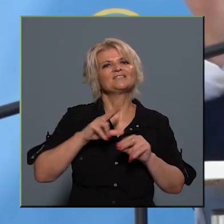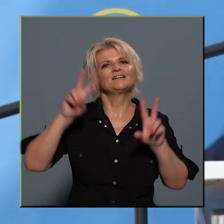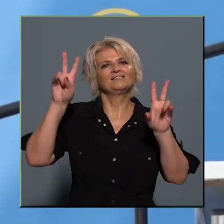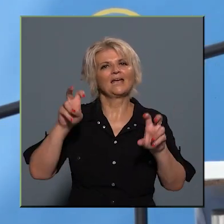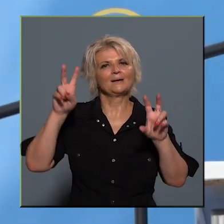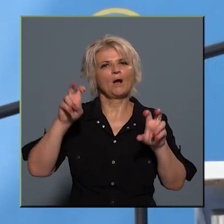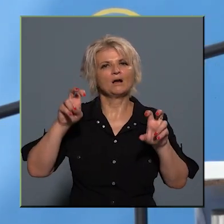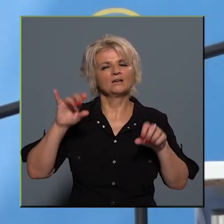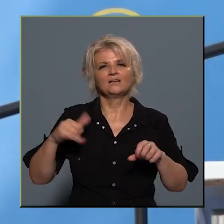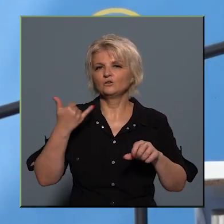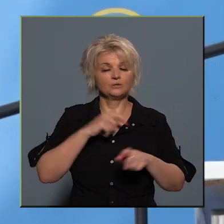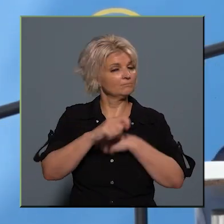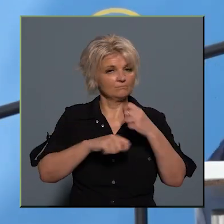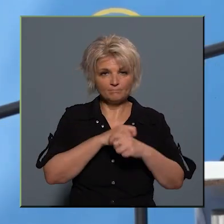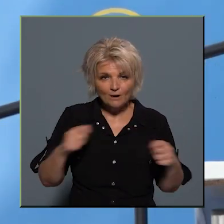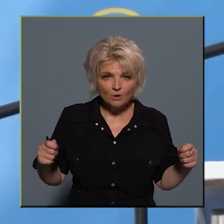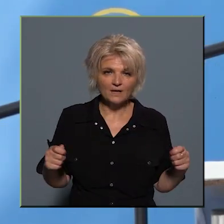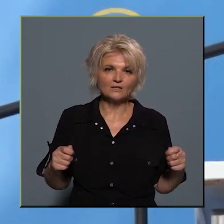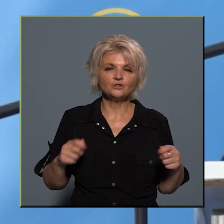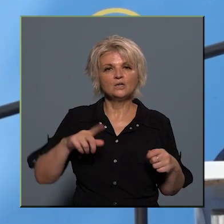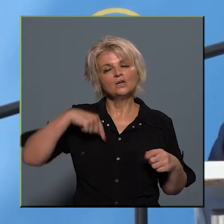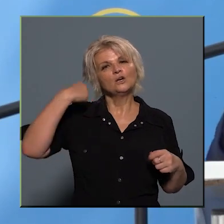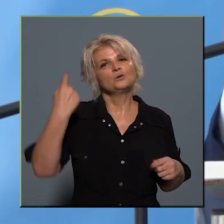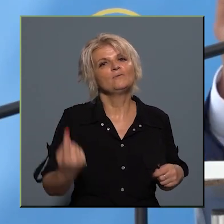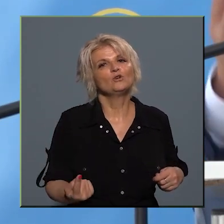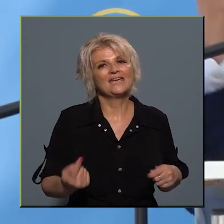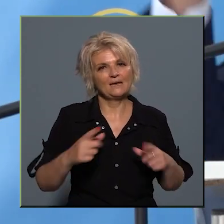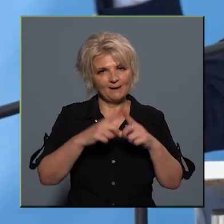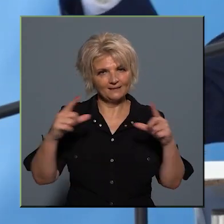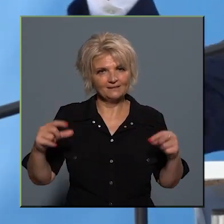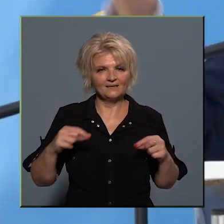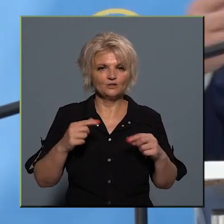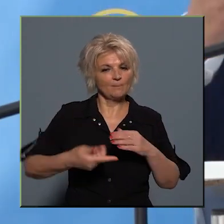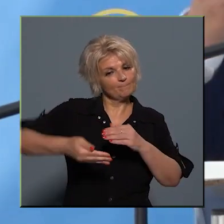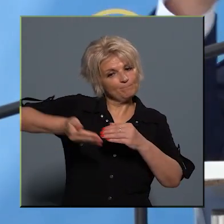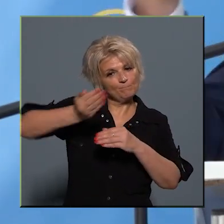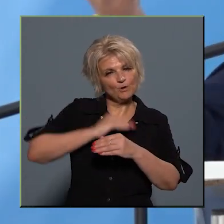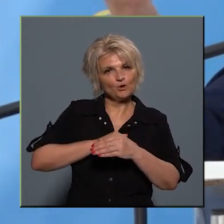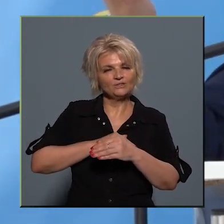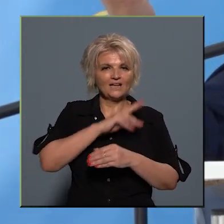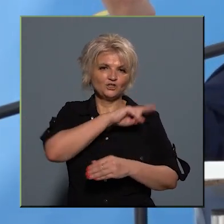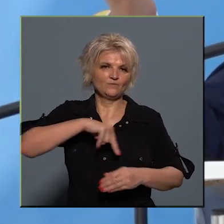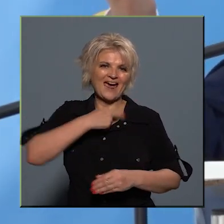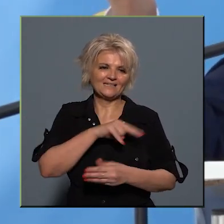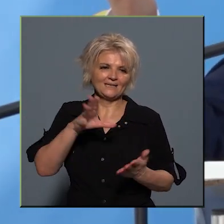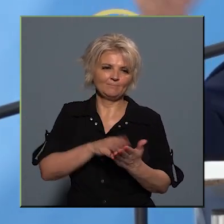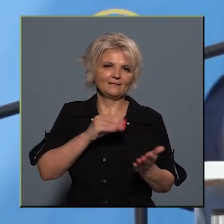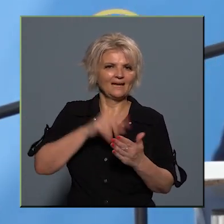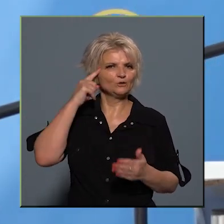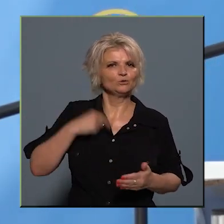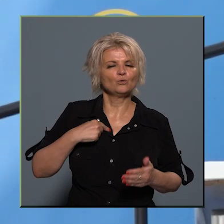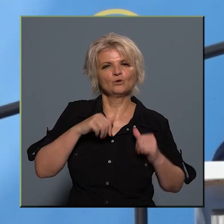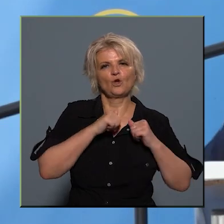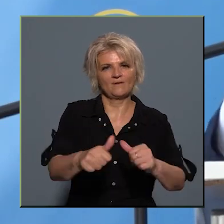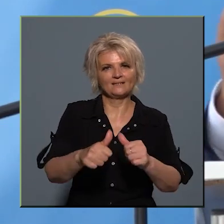egy kézzelfogható megoldást, egy kézzelfogható jövőképet, és ami még fontosabb, egy emögött lévő svájci mintát tudunk követni, hiszen azt